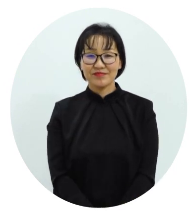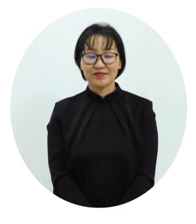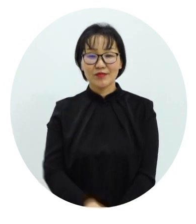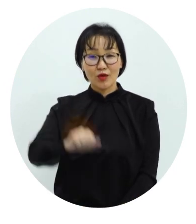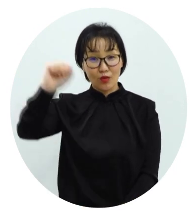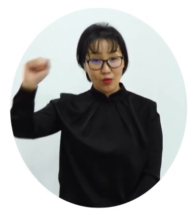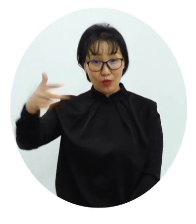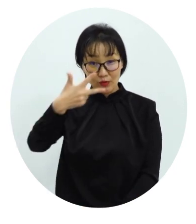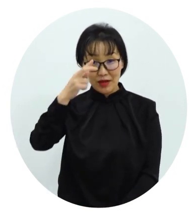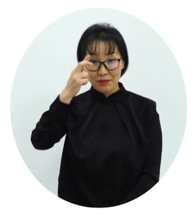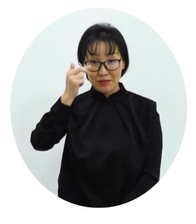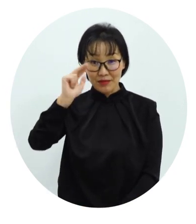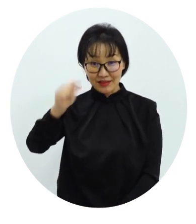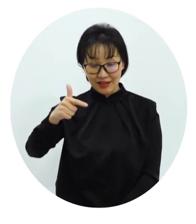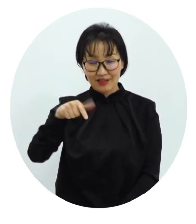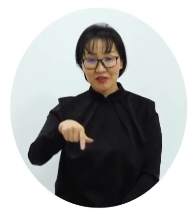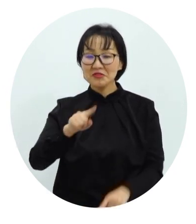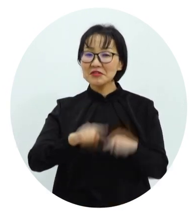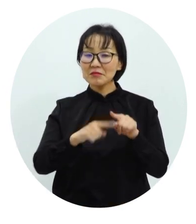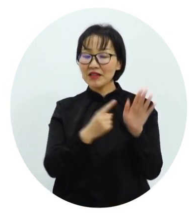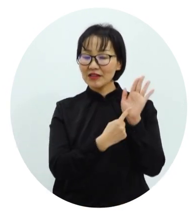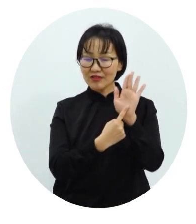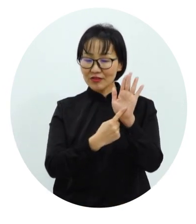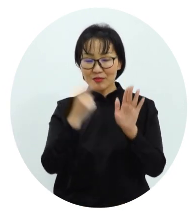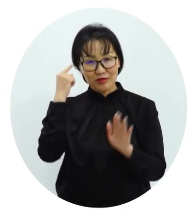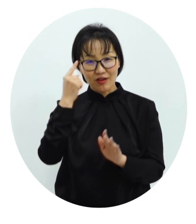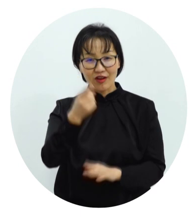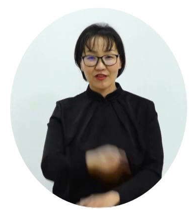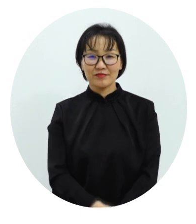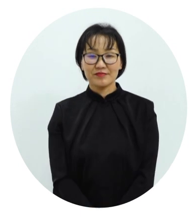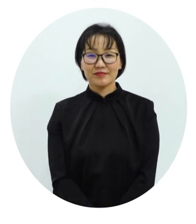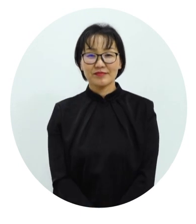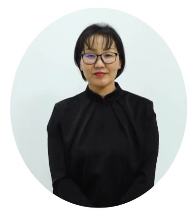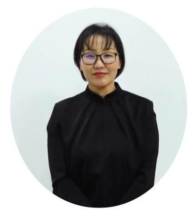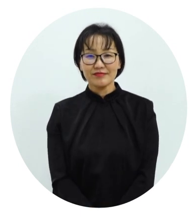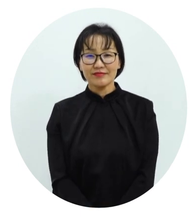За 3-р бадаг уншингаа ямар үлрэл вэ гэдгийг харж үчирээ.